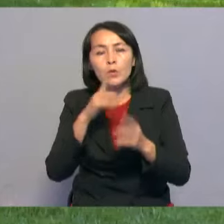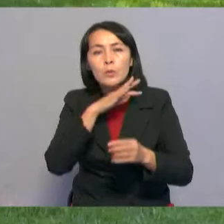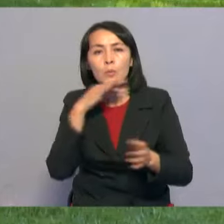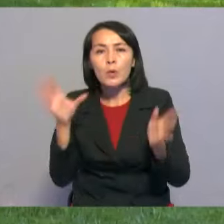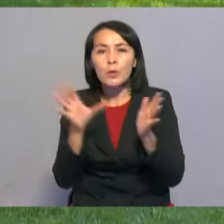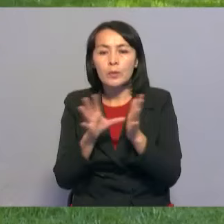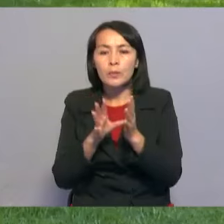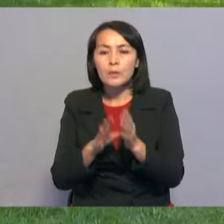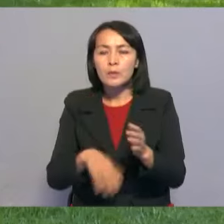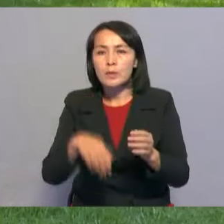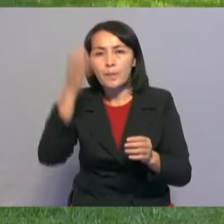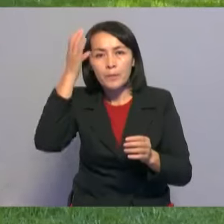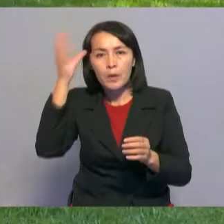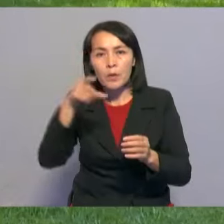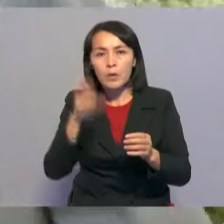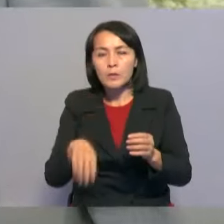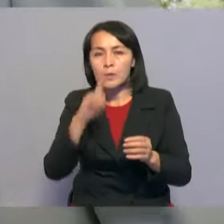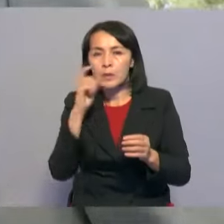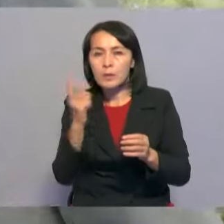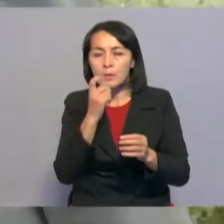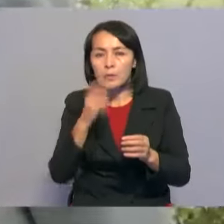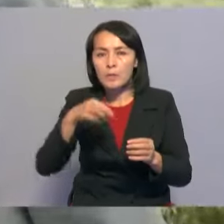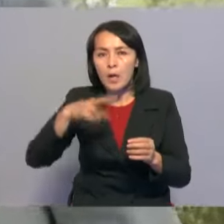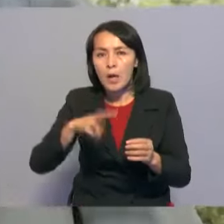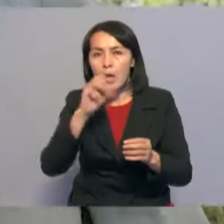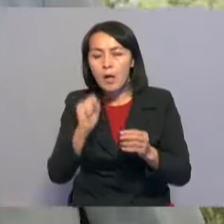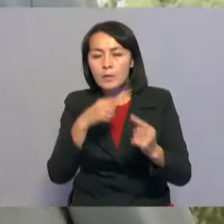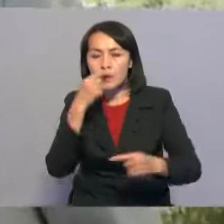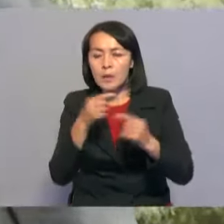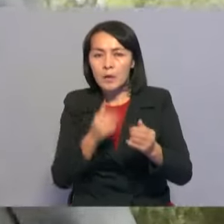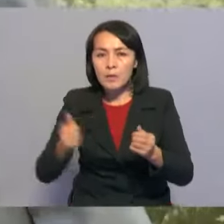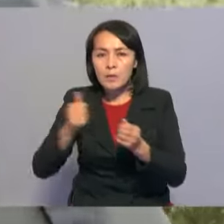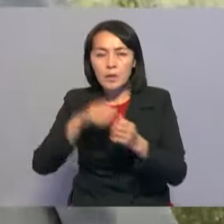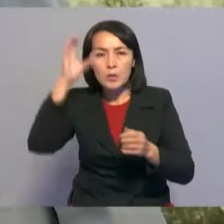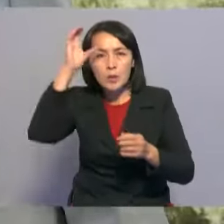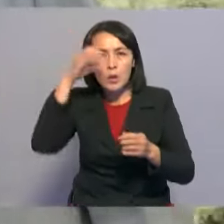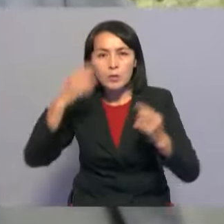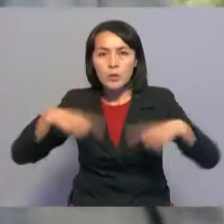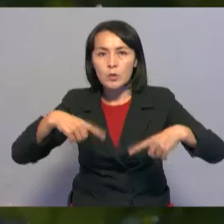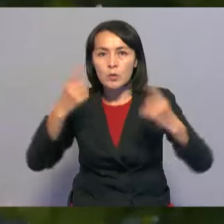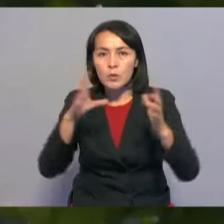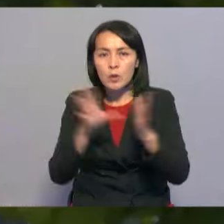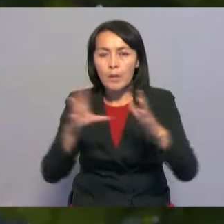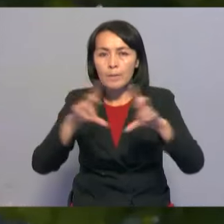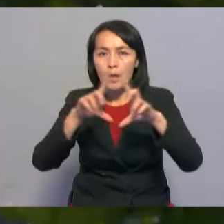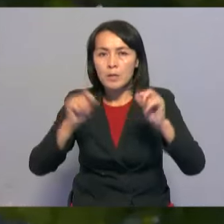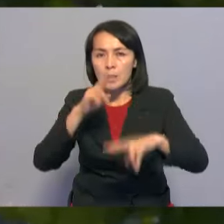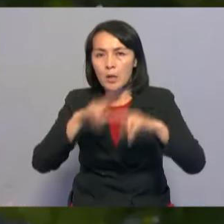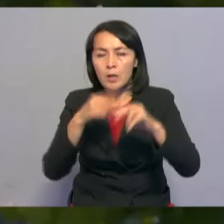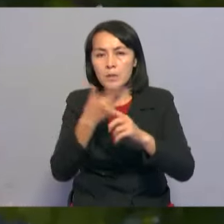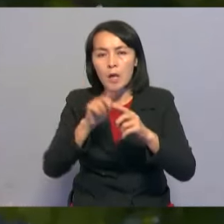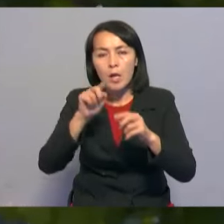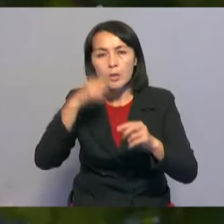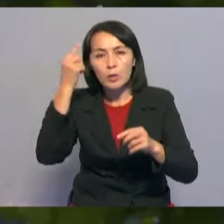энергии. Доктор химических наук профессор Маулен Алимбетов сообщил, что в соседнем Узбекистане строятся атомные электростанции, поэтому